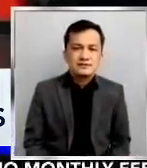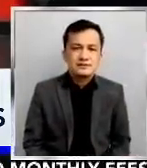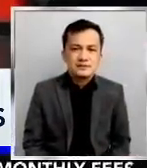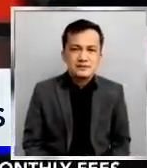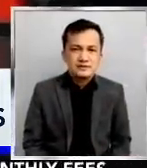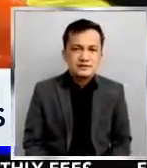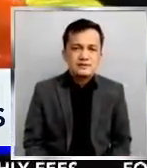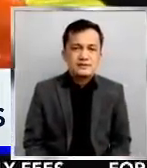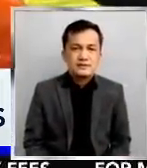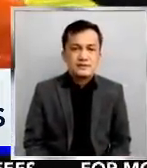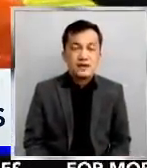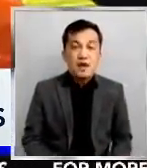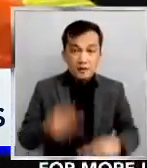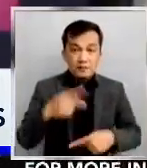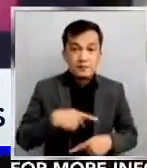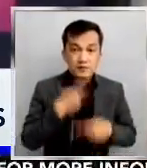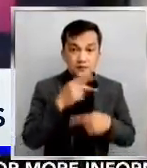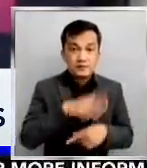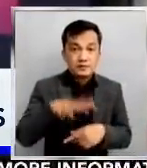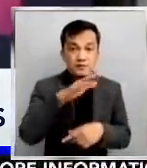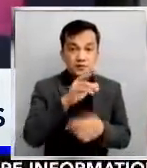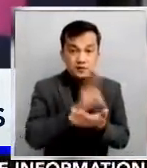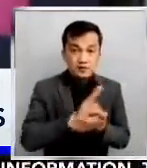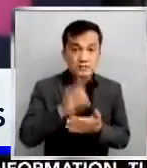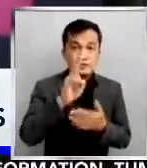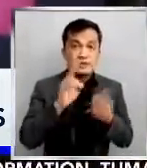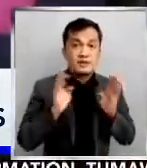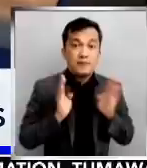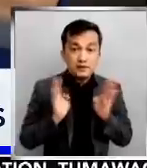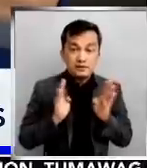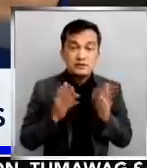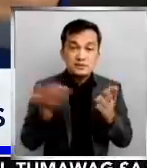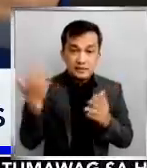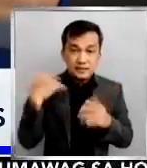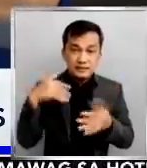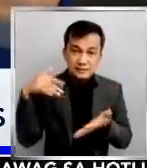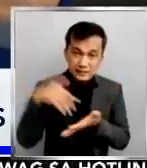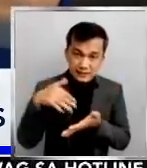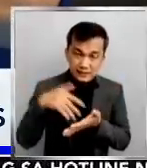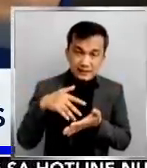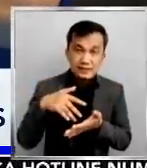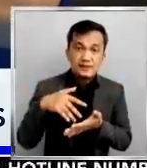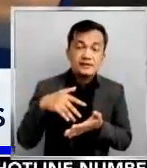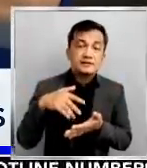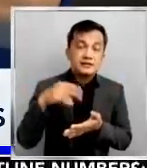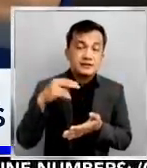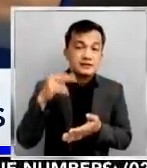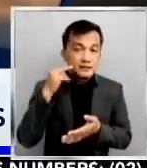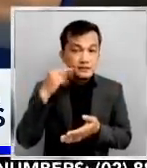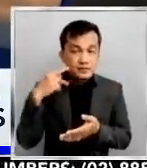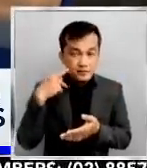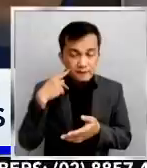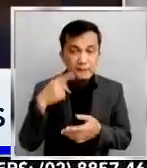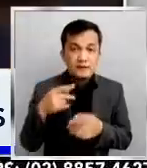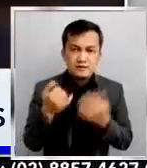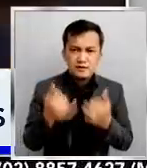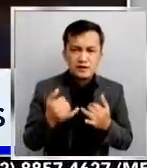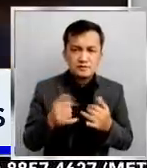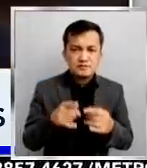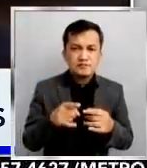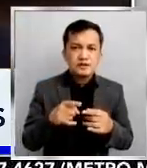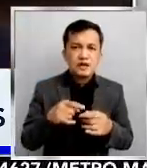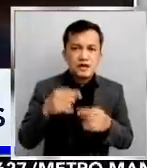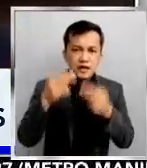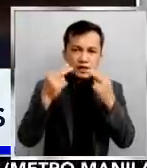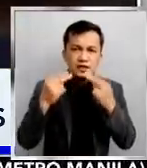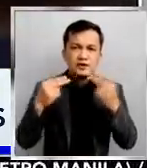Proud din ang buong University of Baguio kung saan dating nag-aral si Nesthy. Ngayon pa lang, heroes welcome na raw ang naghihintay kay